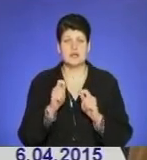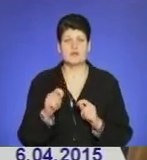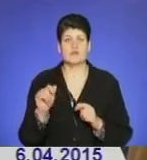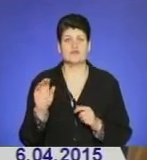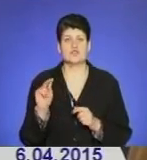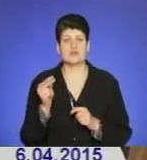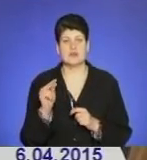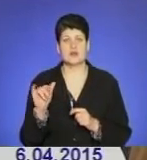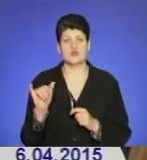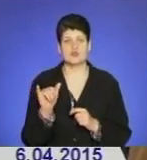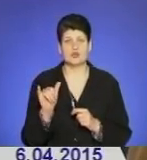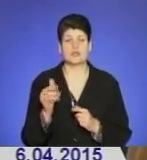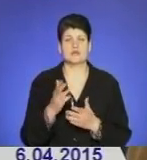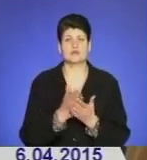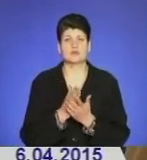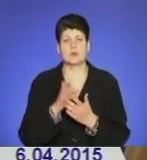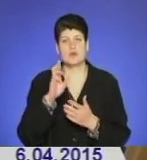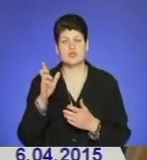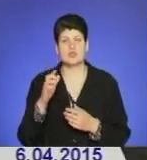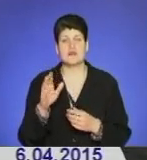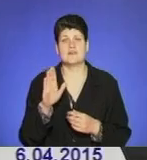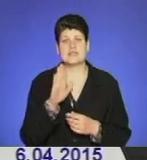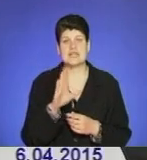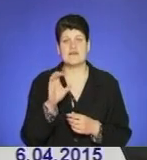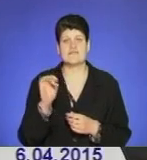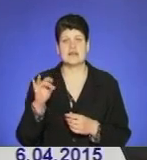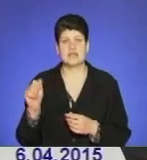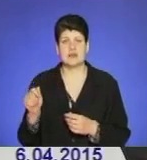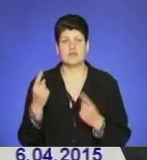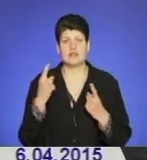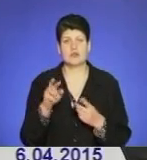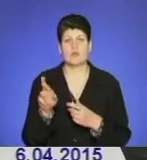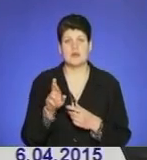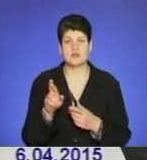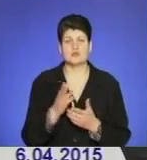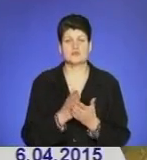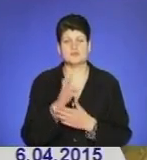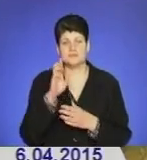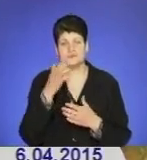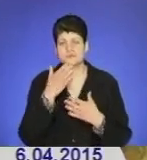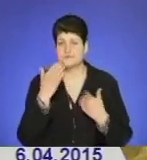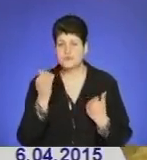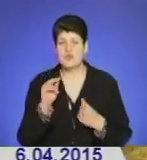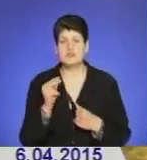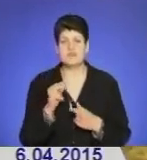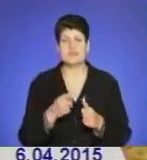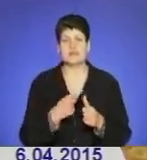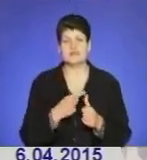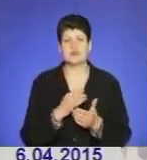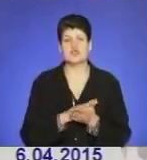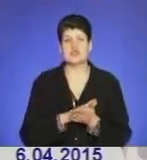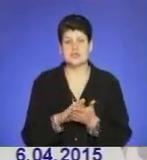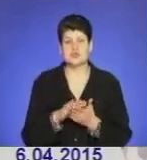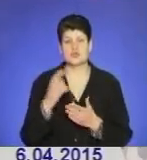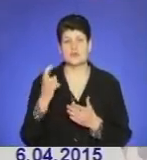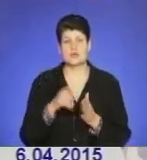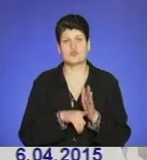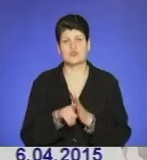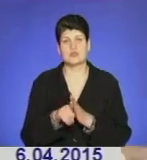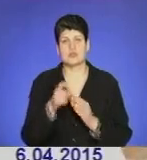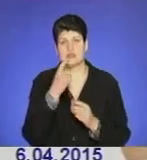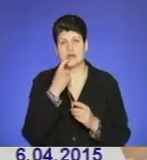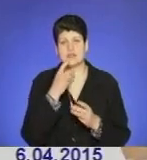літургія Василія Великого. У Велику П'ятницю літургія не відбувається. У четвер, який називають чистим, господині починають фарбувати